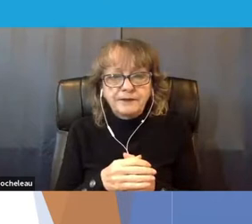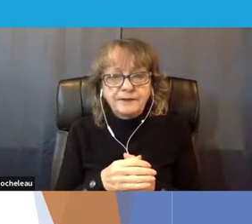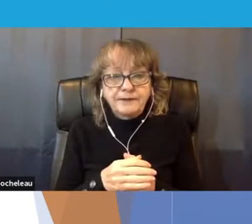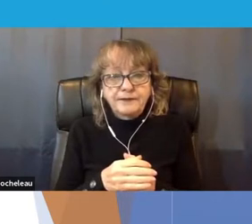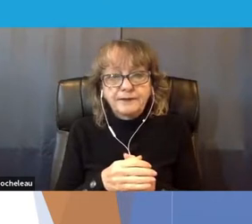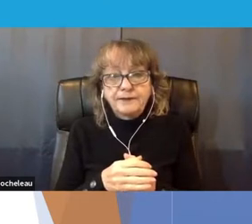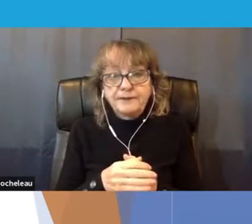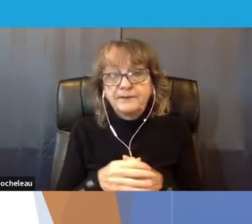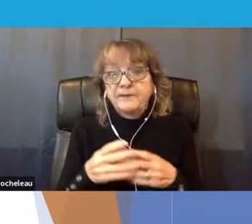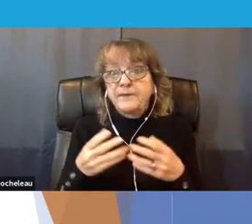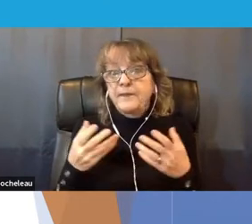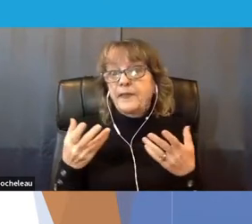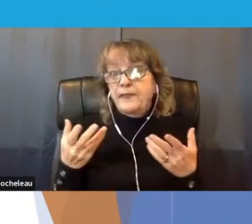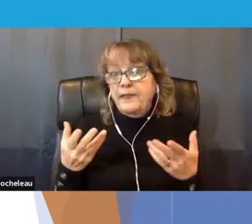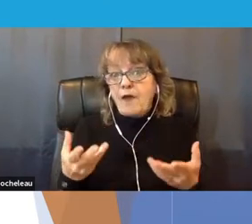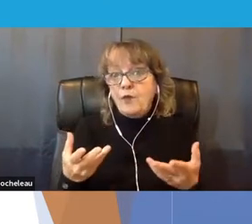Donc,